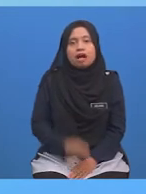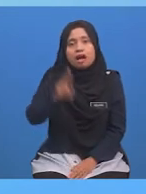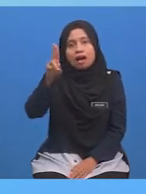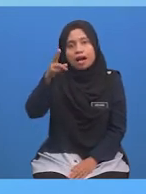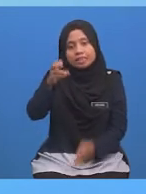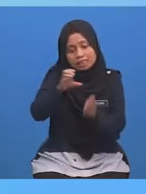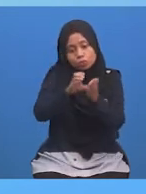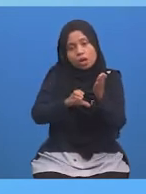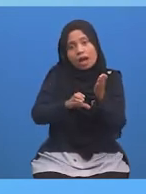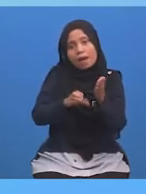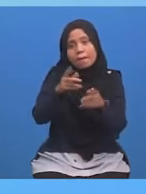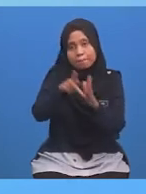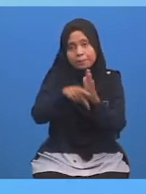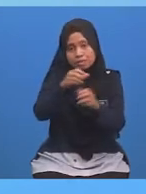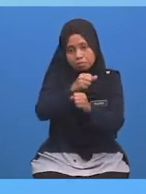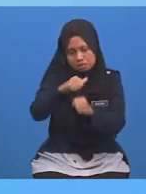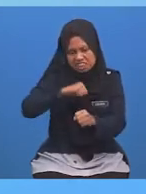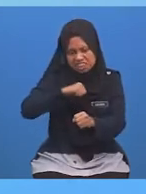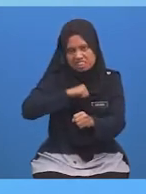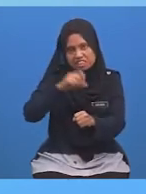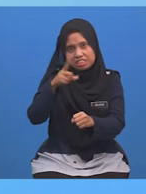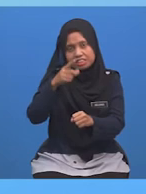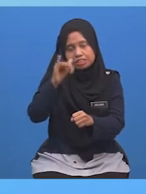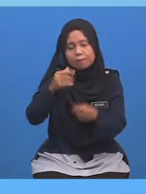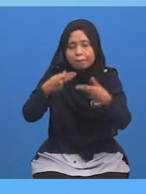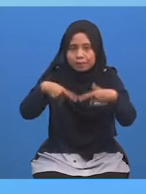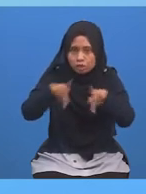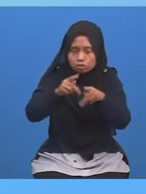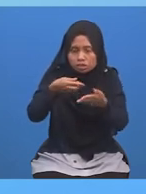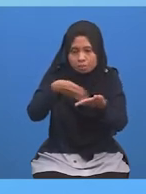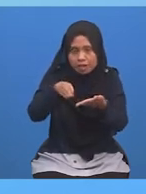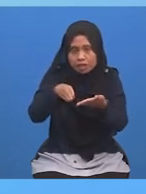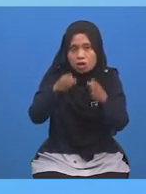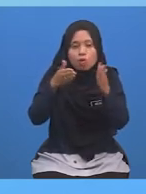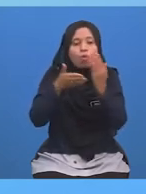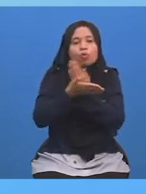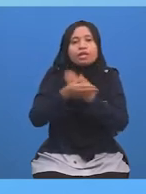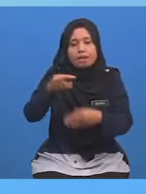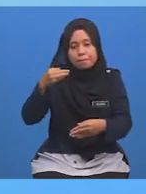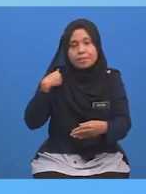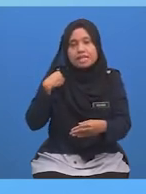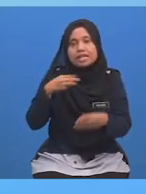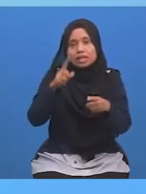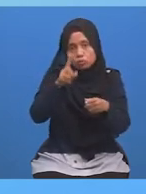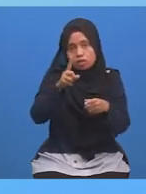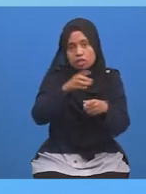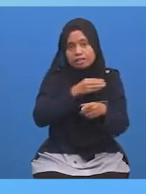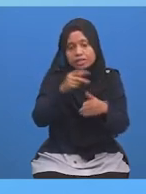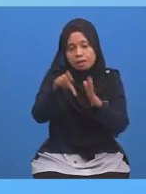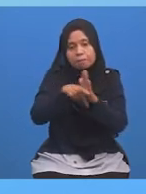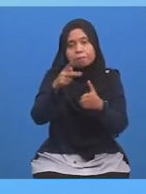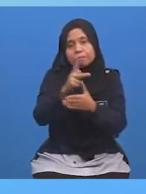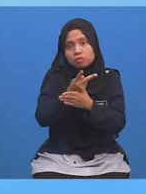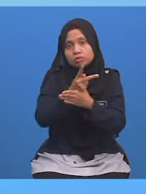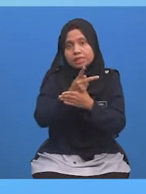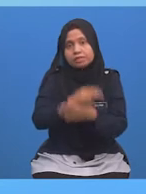Hanya cukai pendapatan persendirian perlu dibayar oleh milikan tunggal dan